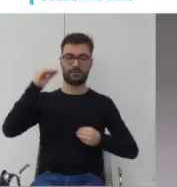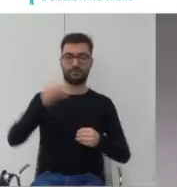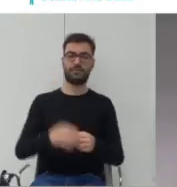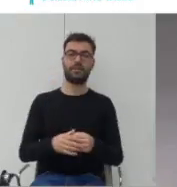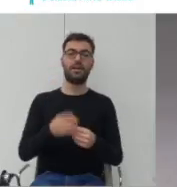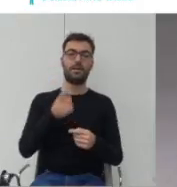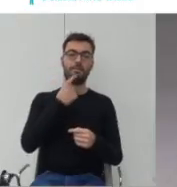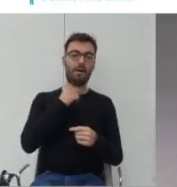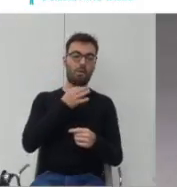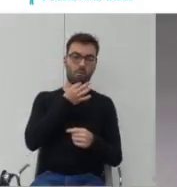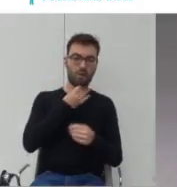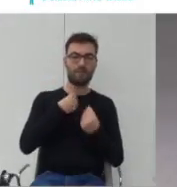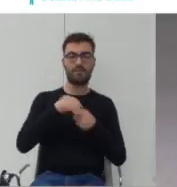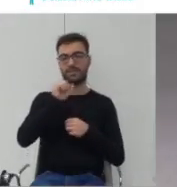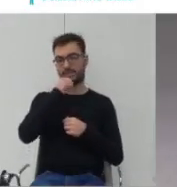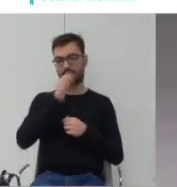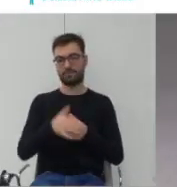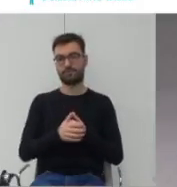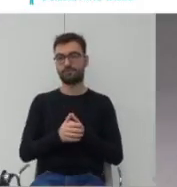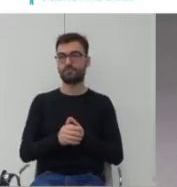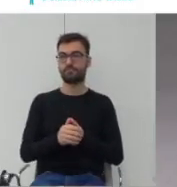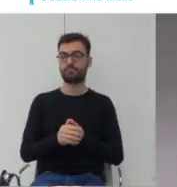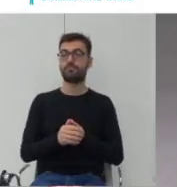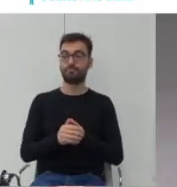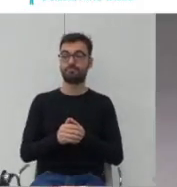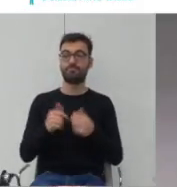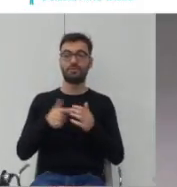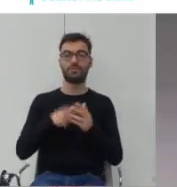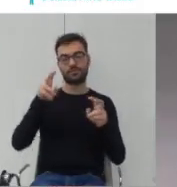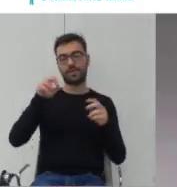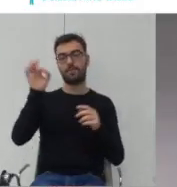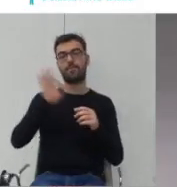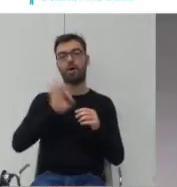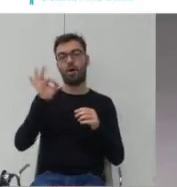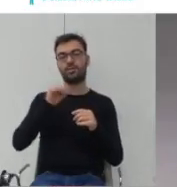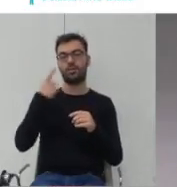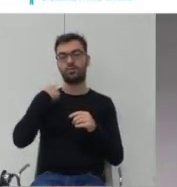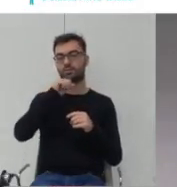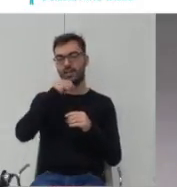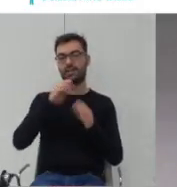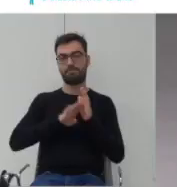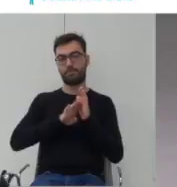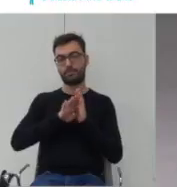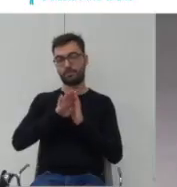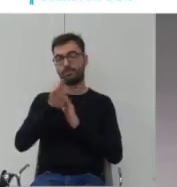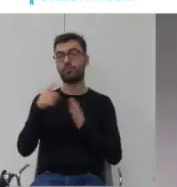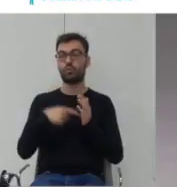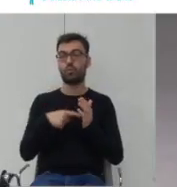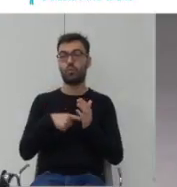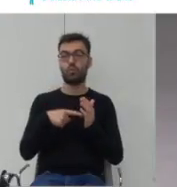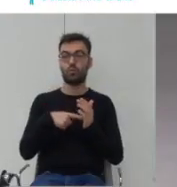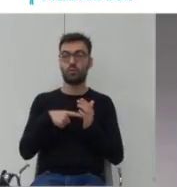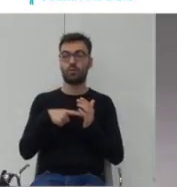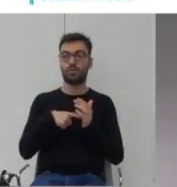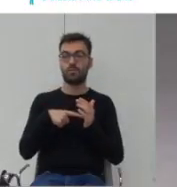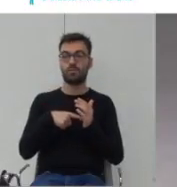Ten proces zwiększania się odsetka ludności starszej jest też,